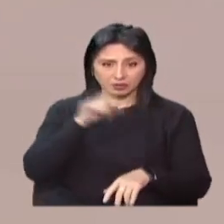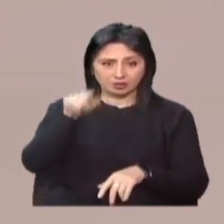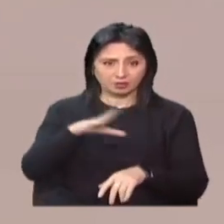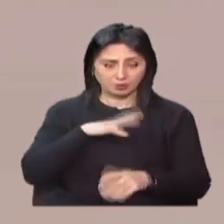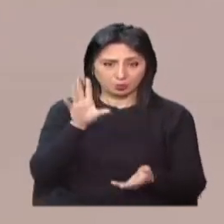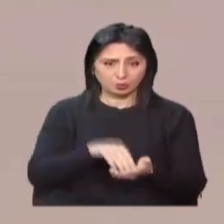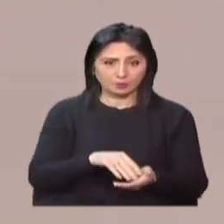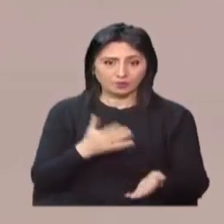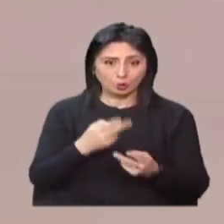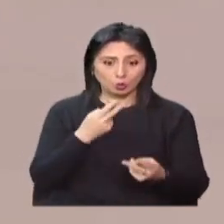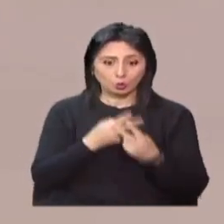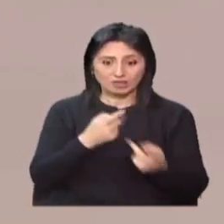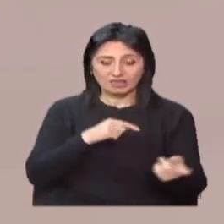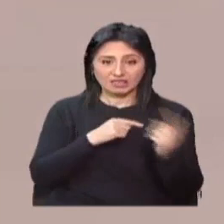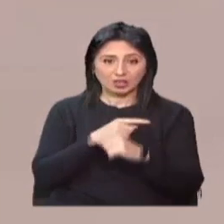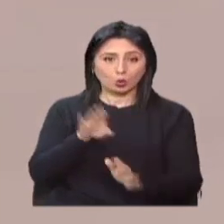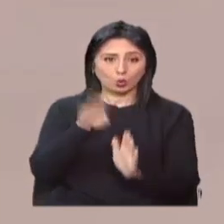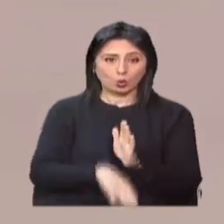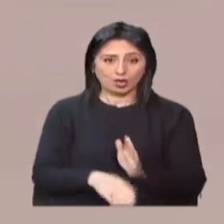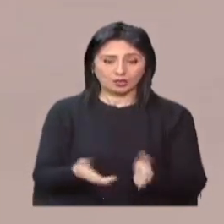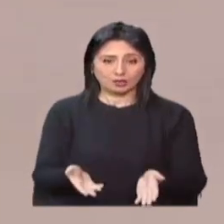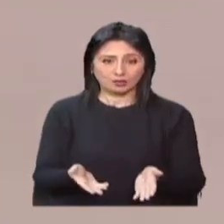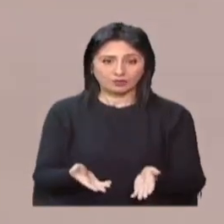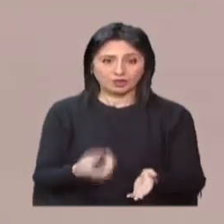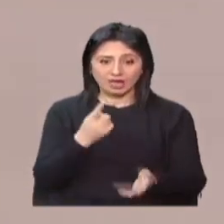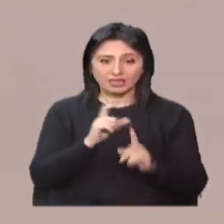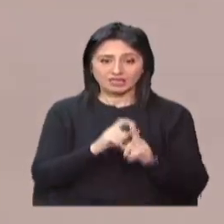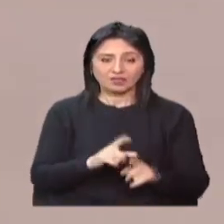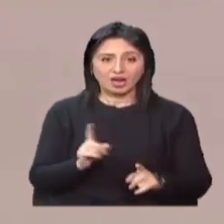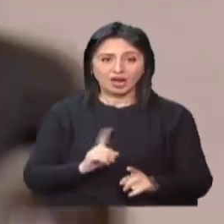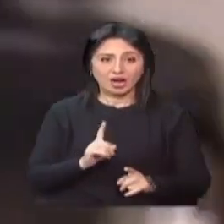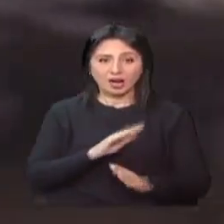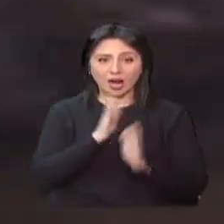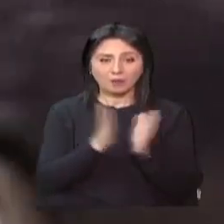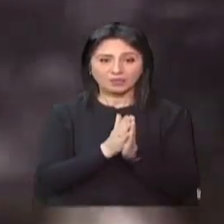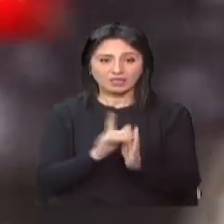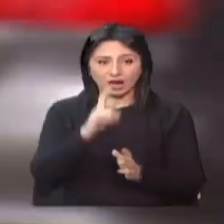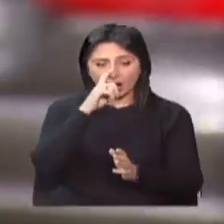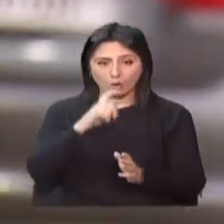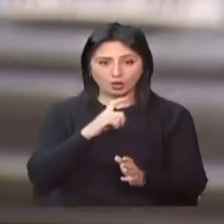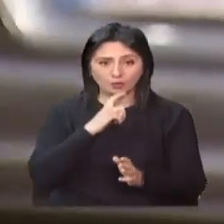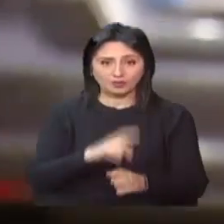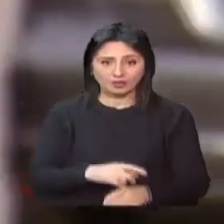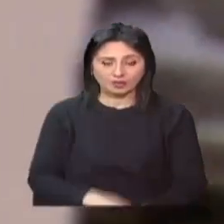მოპყრობა. Თუ ციხეში გადაიყვანენ, იქ უარესი იყო კიდე. ერთი სიტყვით რაღაც აბსოლუტურად რაღაც გაუგებარი.